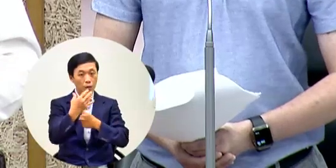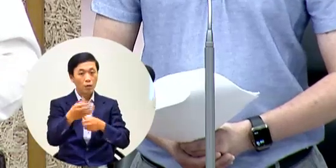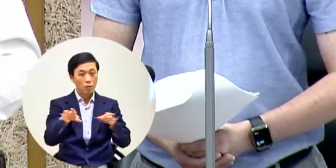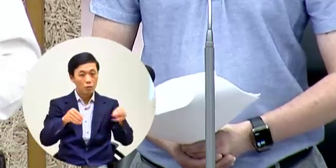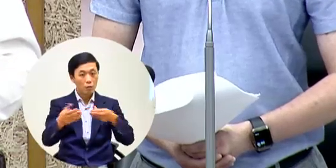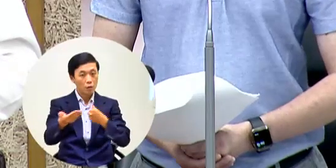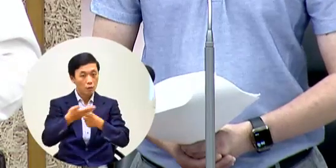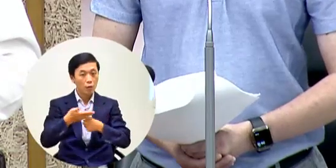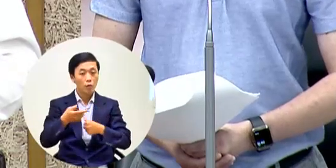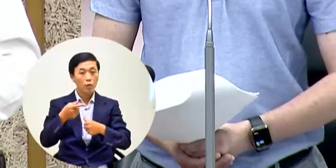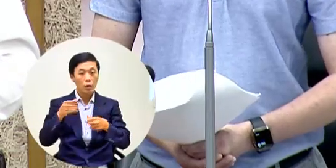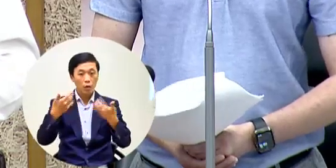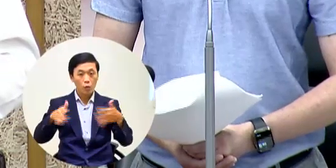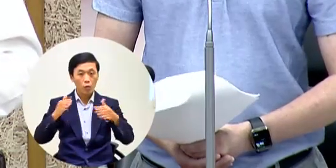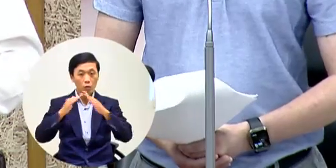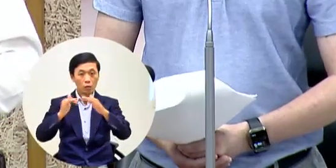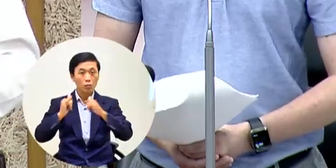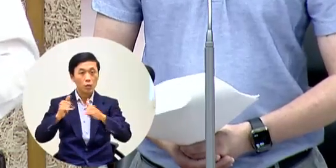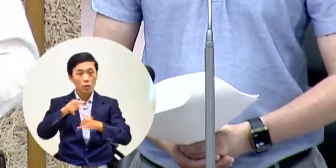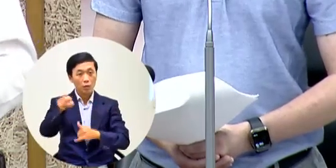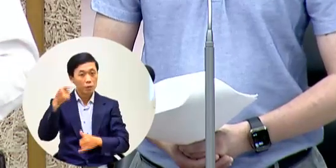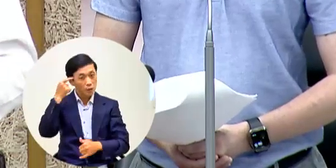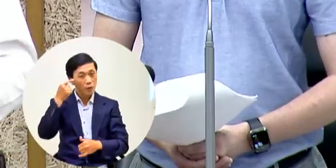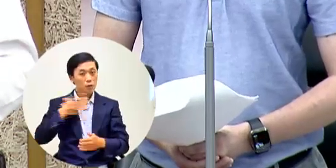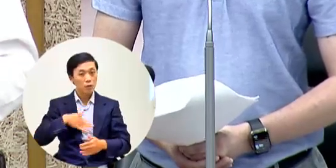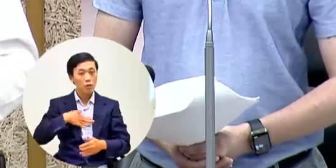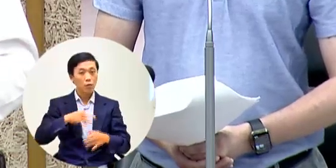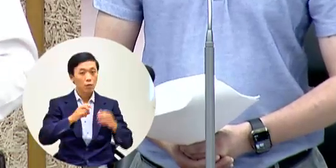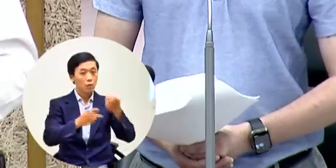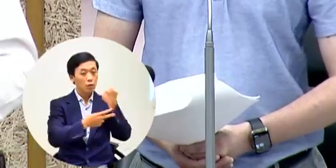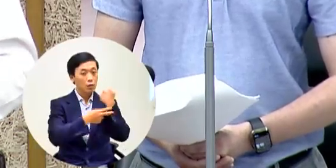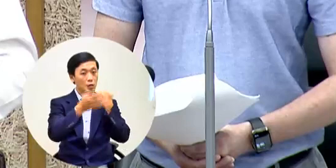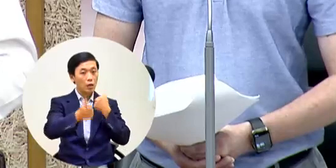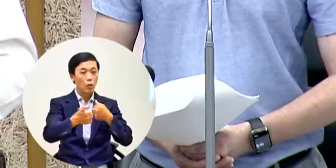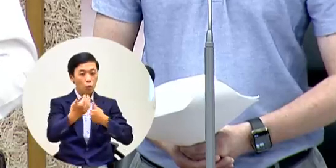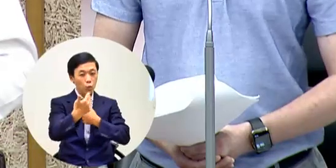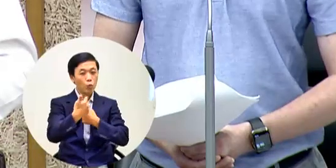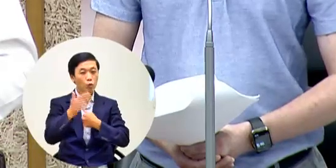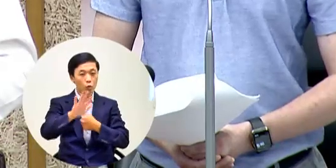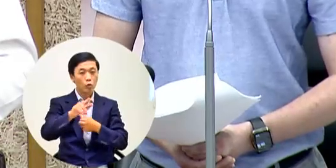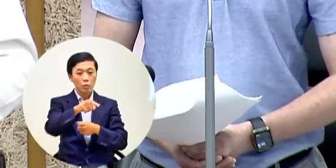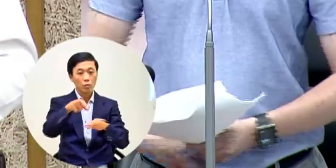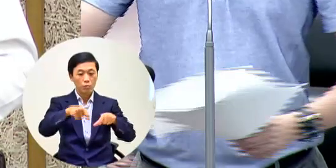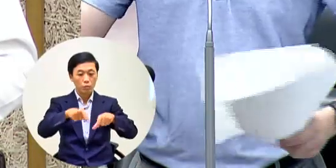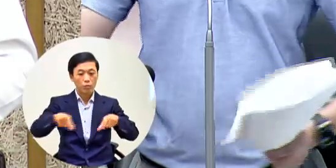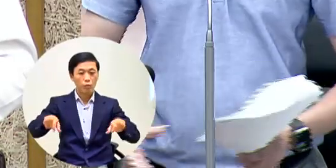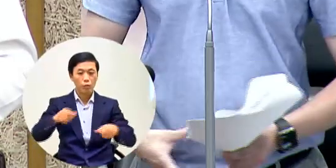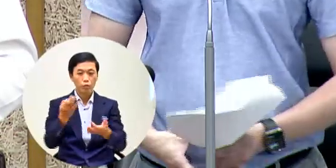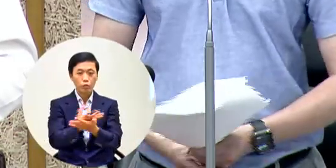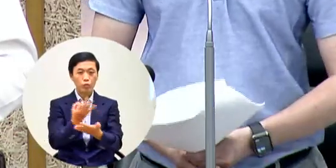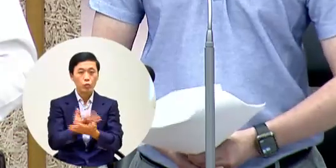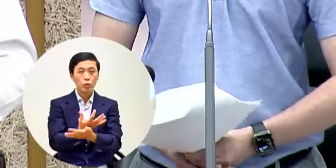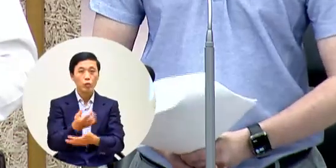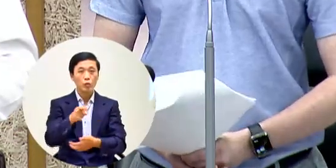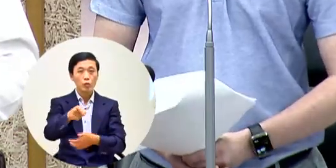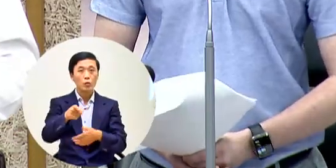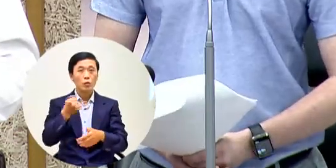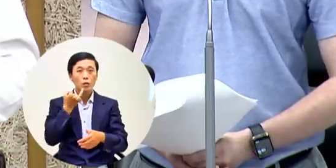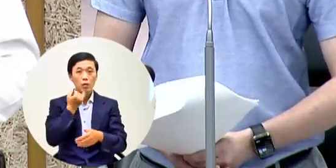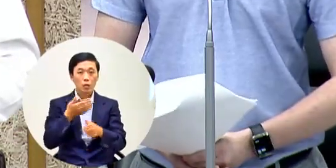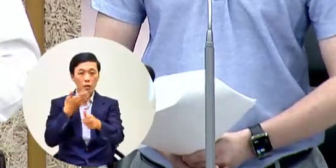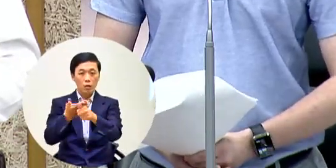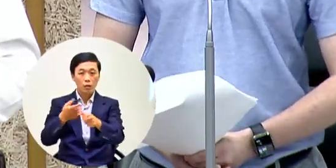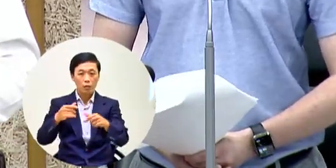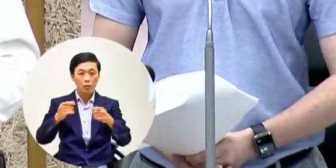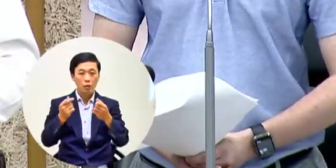很多市民都想要知道，很多里长都在反映，因遐都无路通停啊。好无啊，无靠四处这大的空